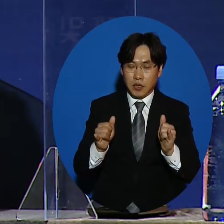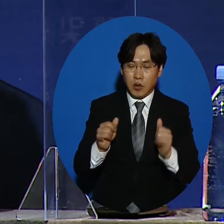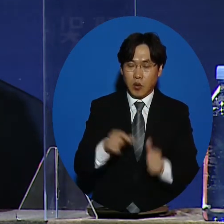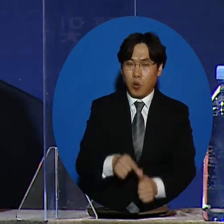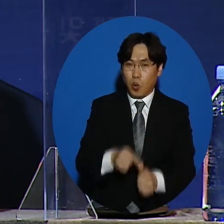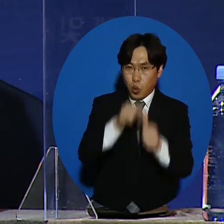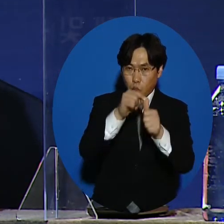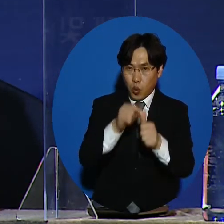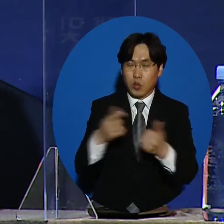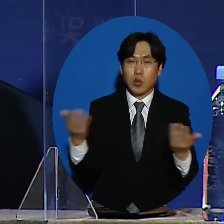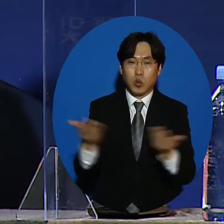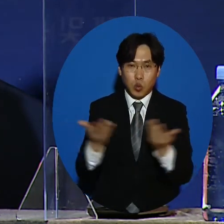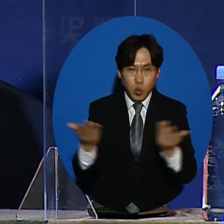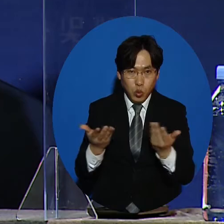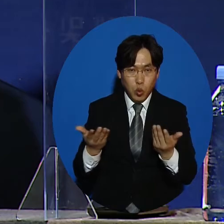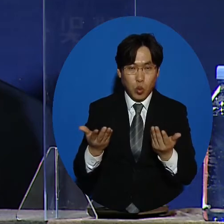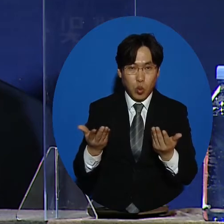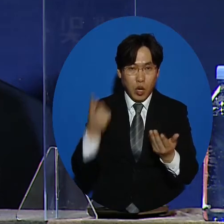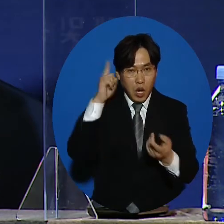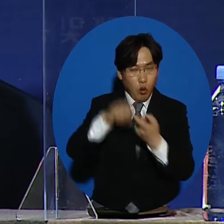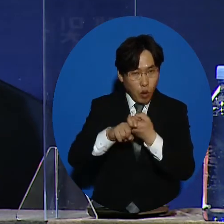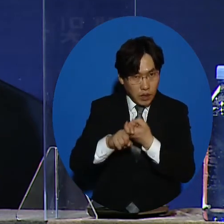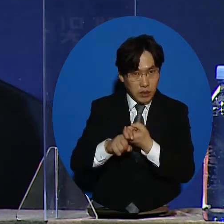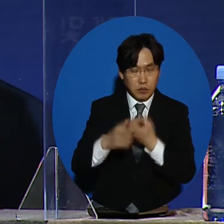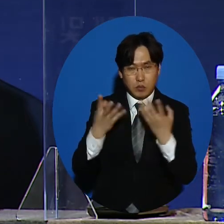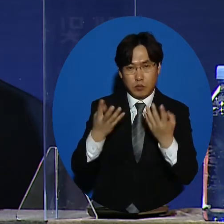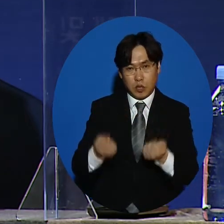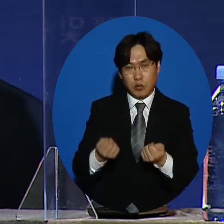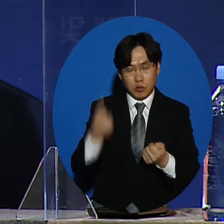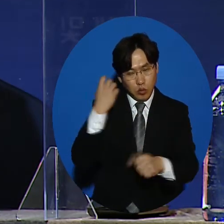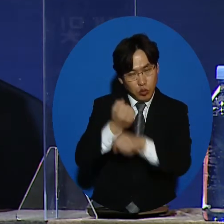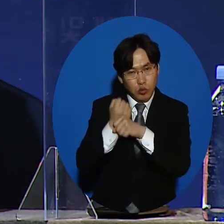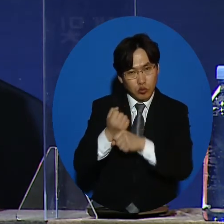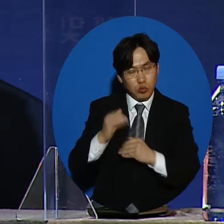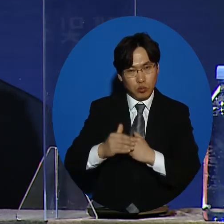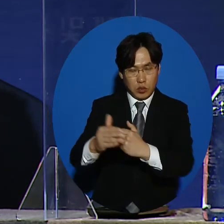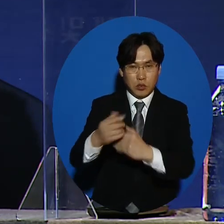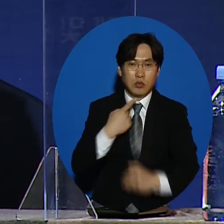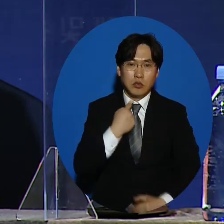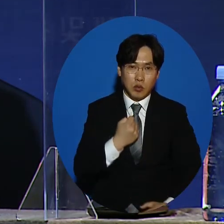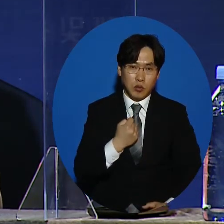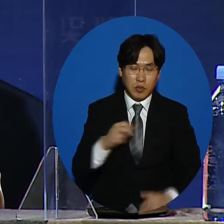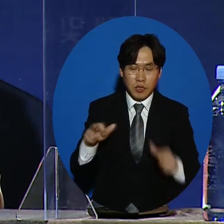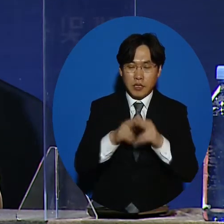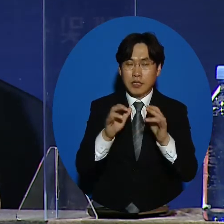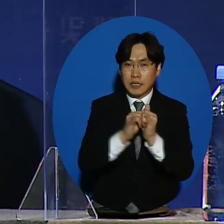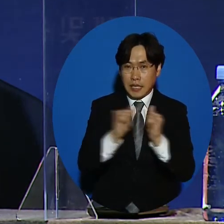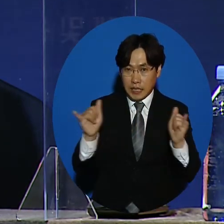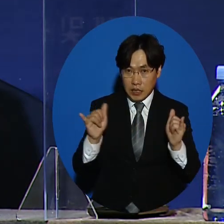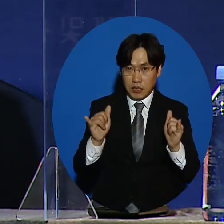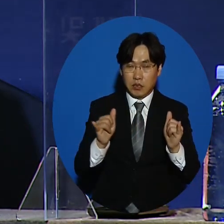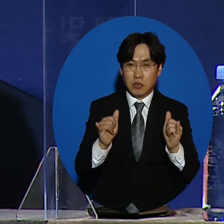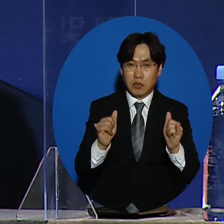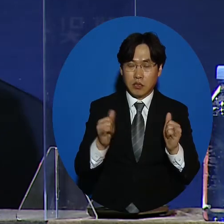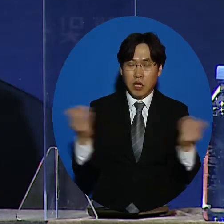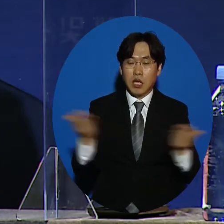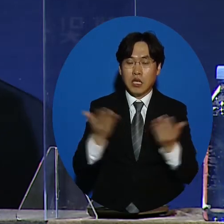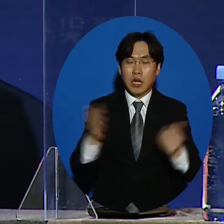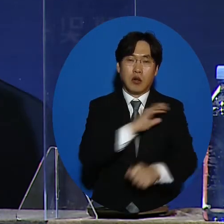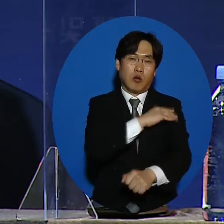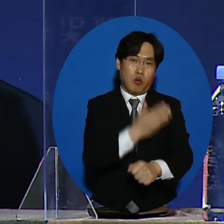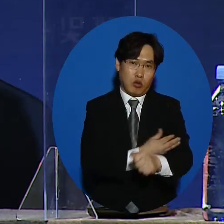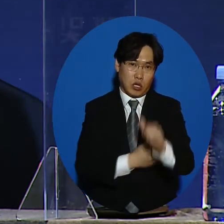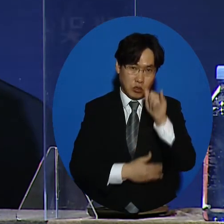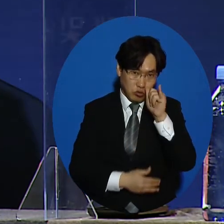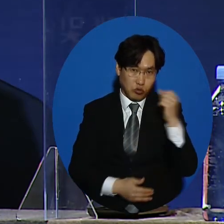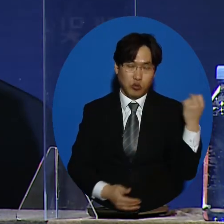그리고 노동에 대해서 관심을 갖고 연구를 진행을 했었는데요. 사실 이제 장애를 가지고 있어도 이제 노동할 권리를 가지고